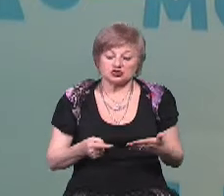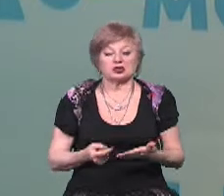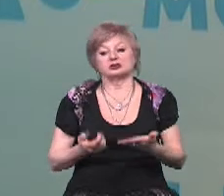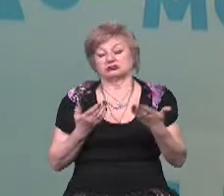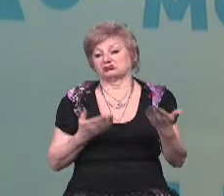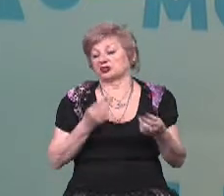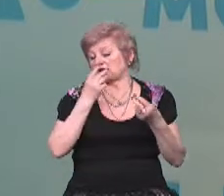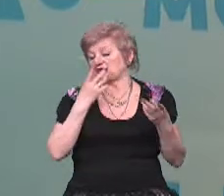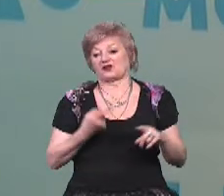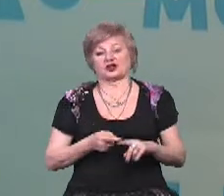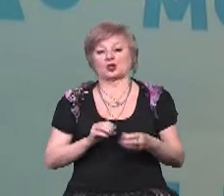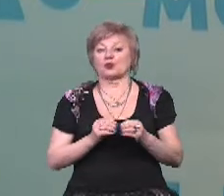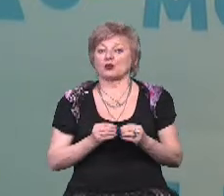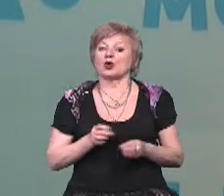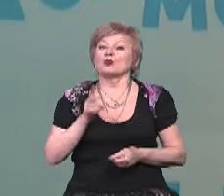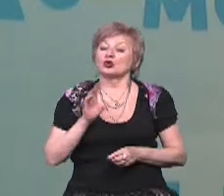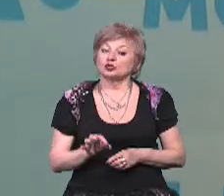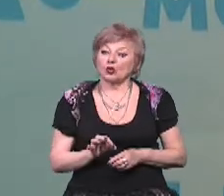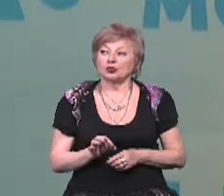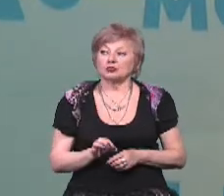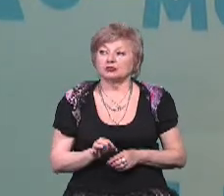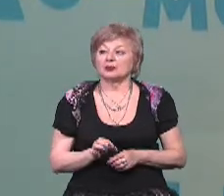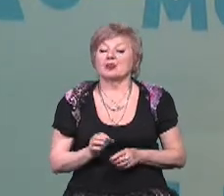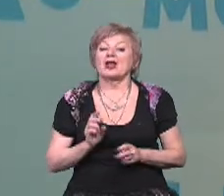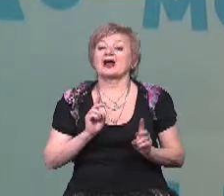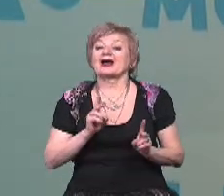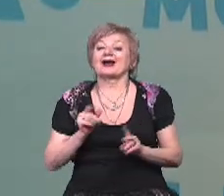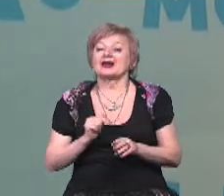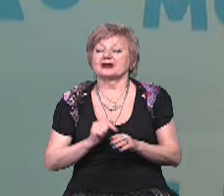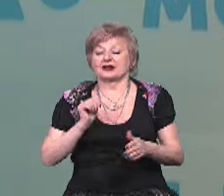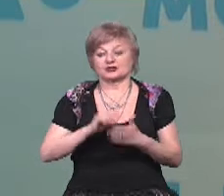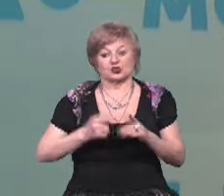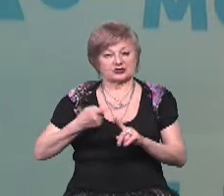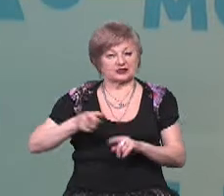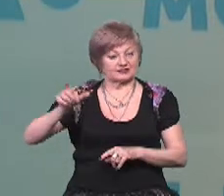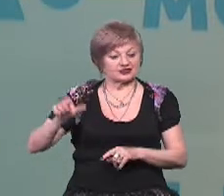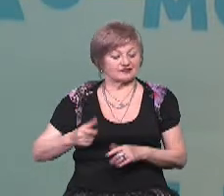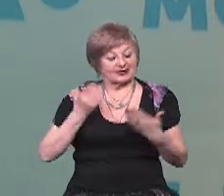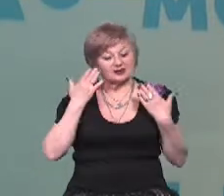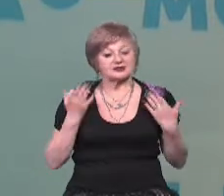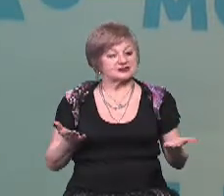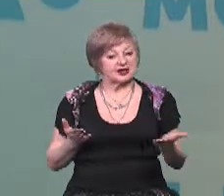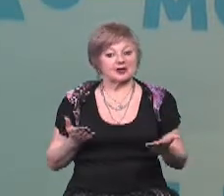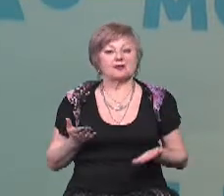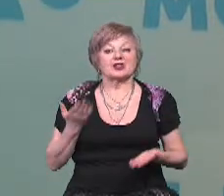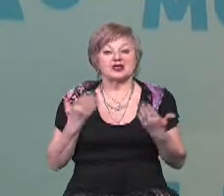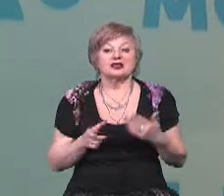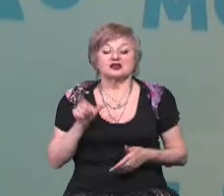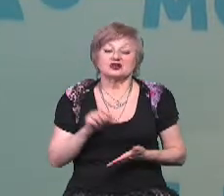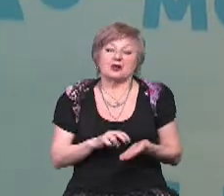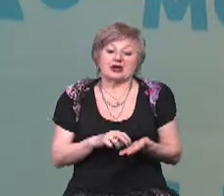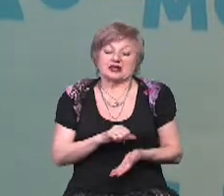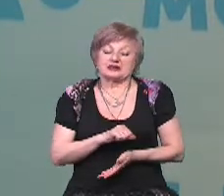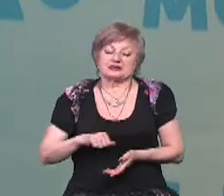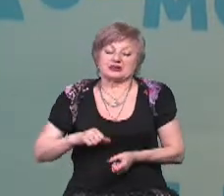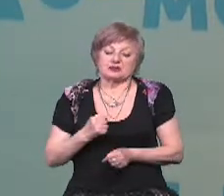бачу в цьому проблеми. Але ж, знову ж таки, яка буде реакція від тої особи? Ніхто не знає. Якщо людина побоїться це зробити